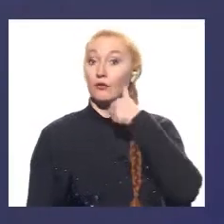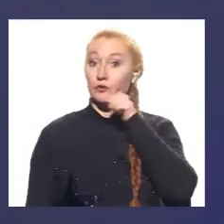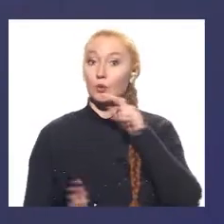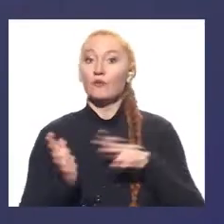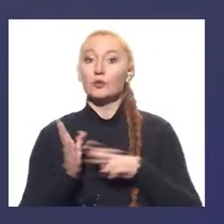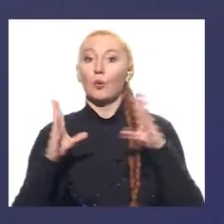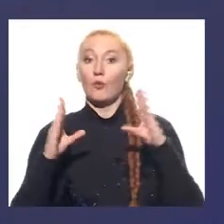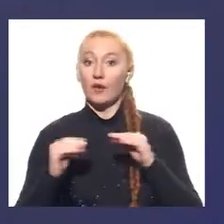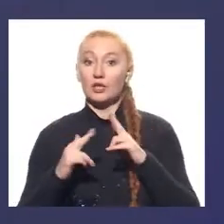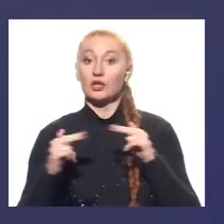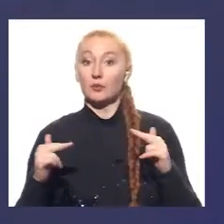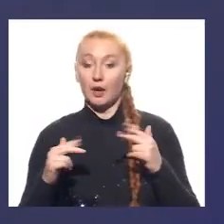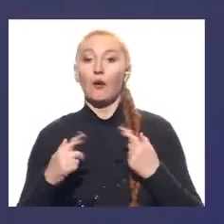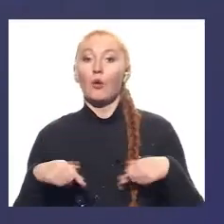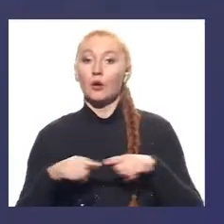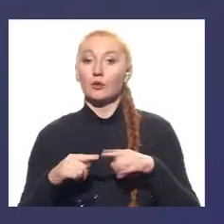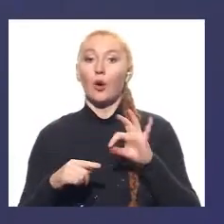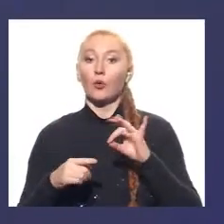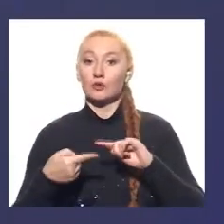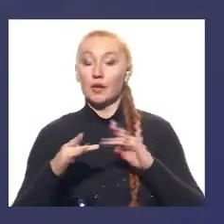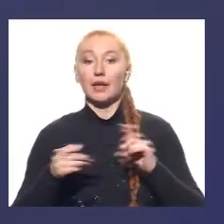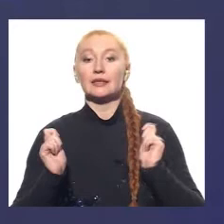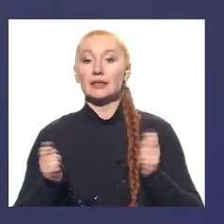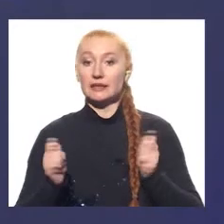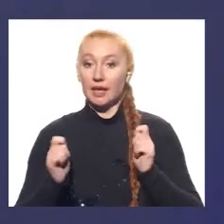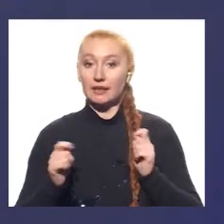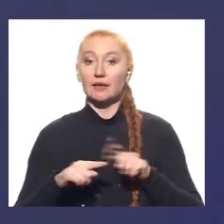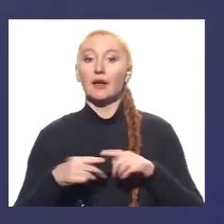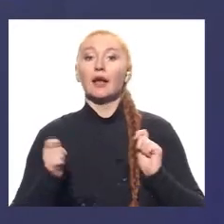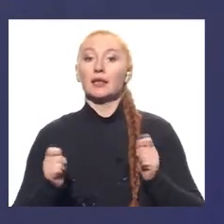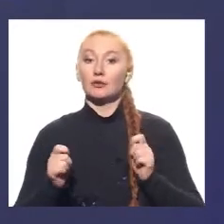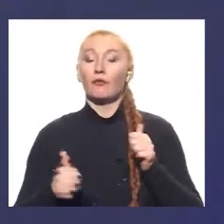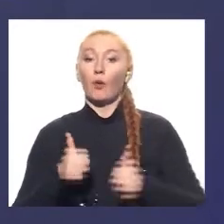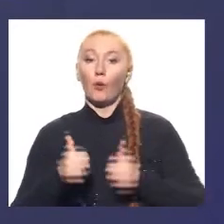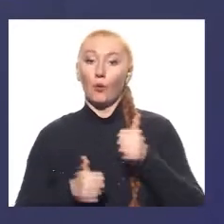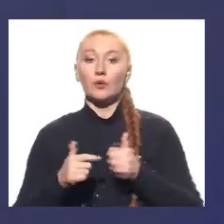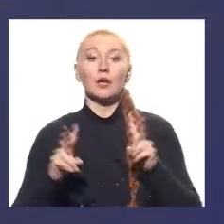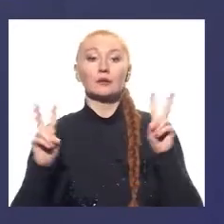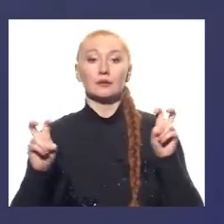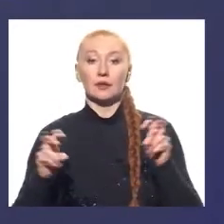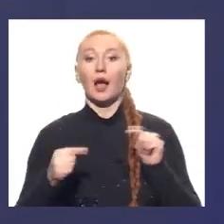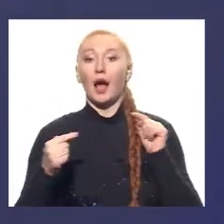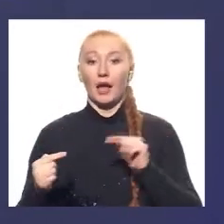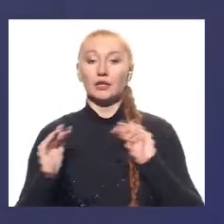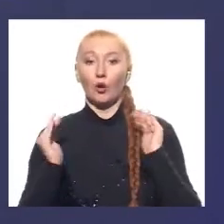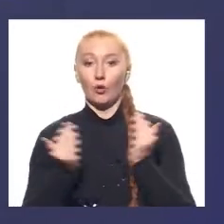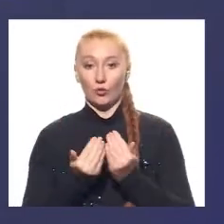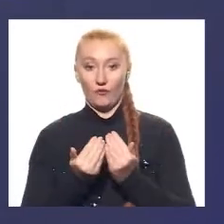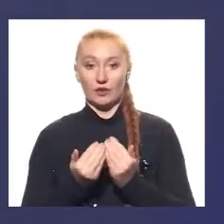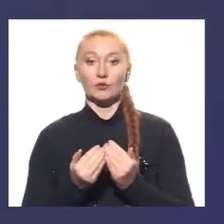7 вечора дніпряни організували онлайн-дискотеку з танцювальними конкурсами, яку назвали